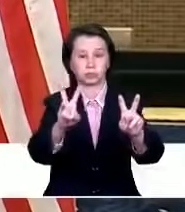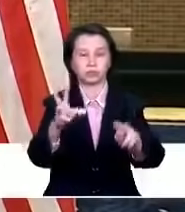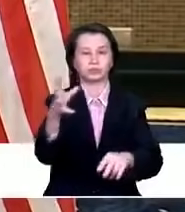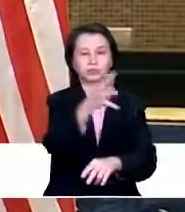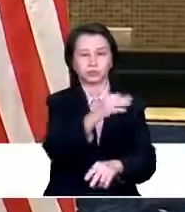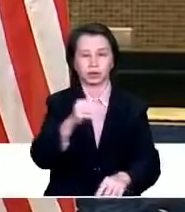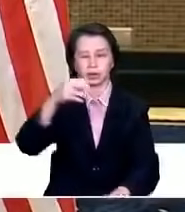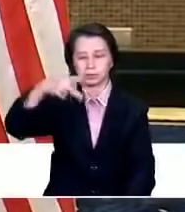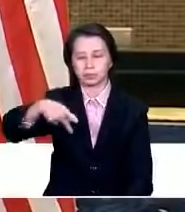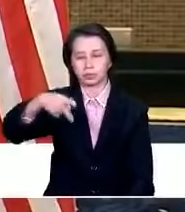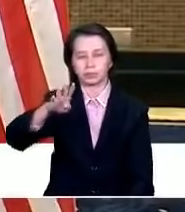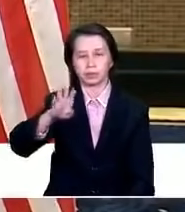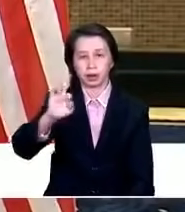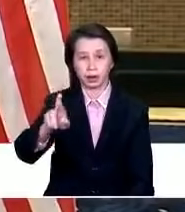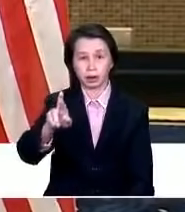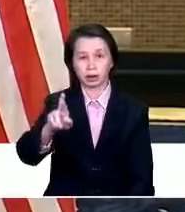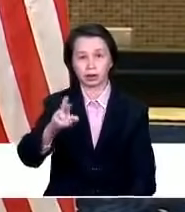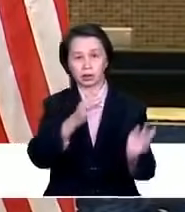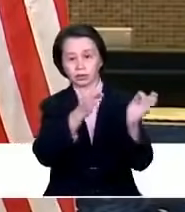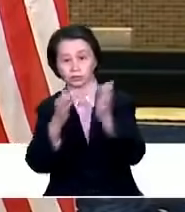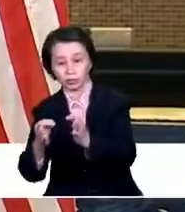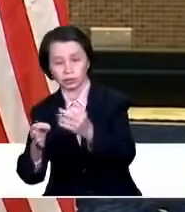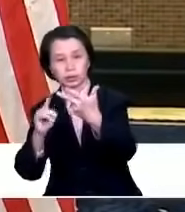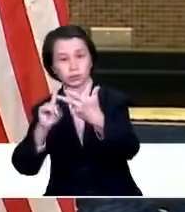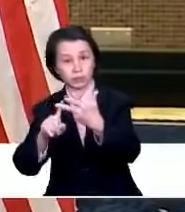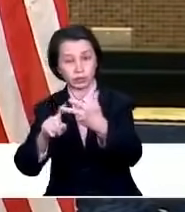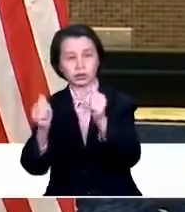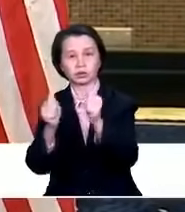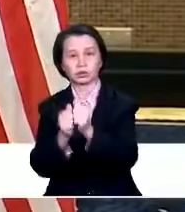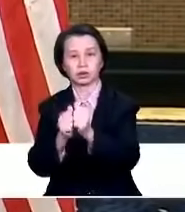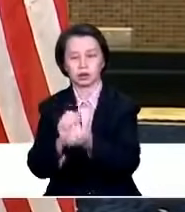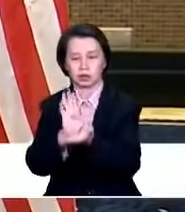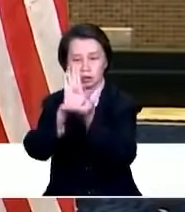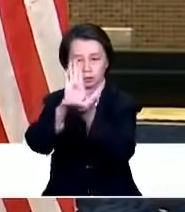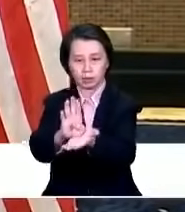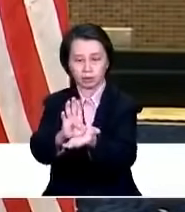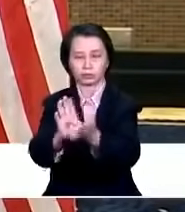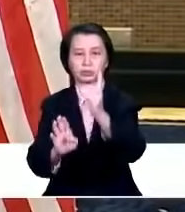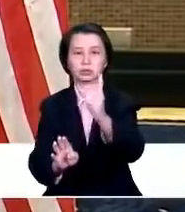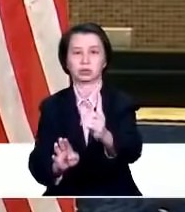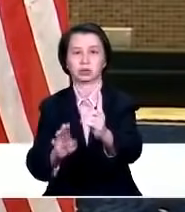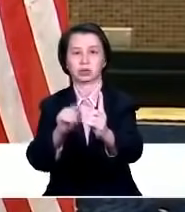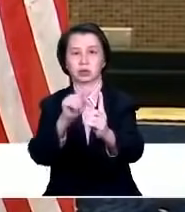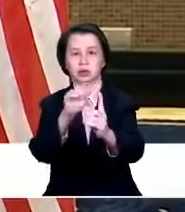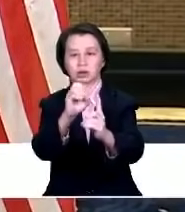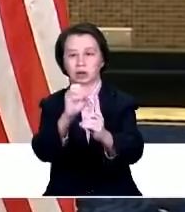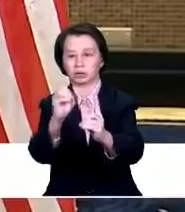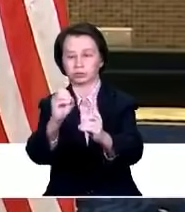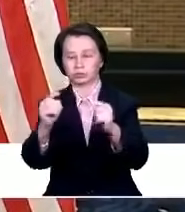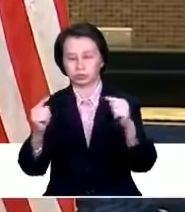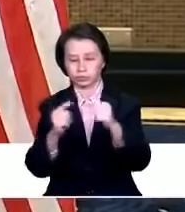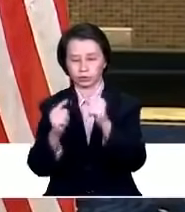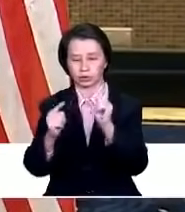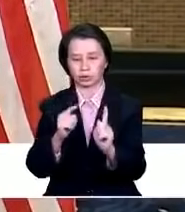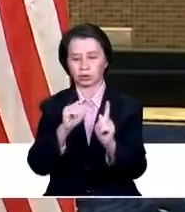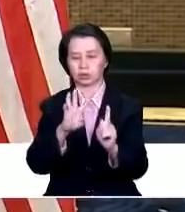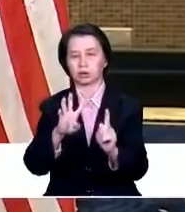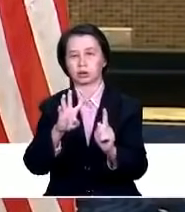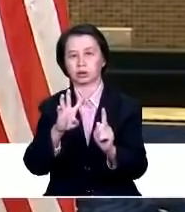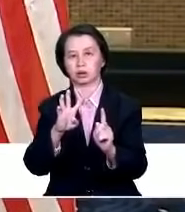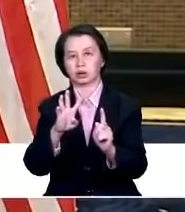Manakala BPR fasa ketiga dengan kadar bantuan antara RM100 hingga